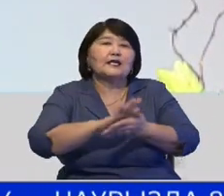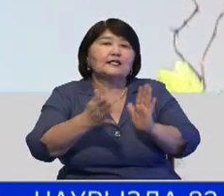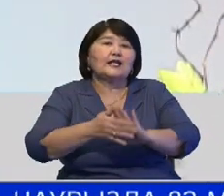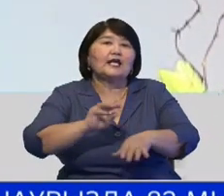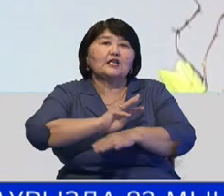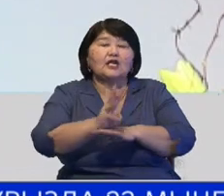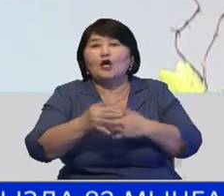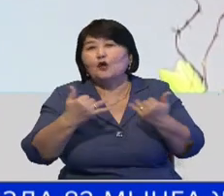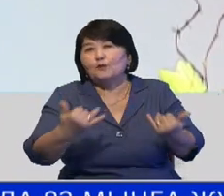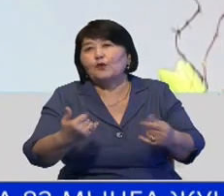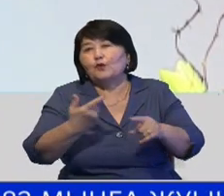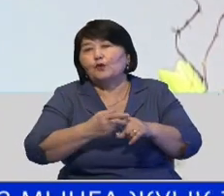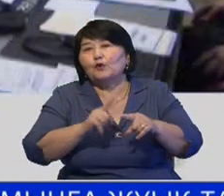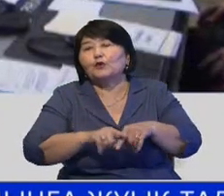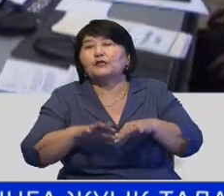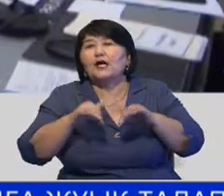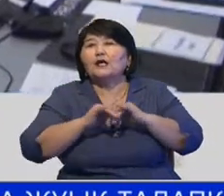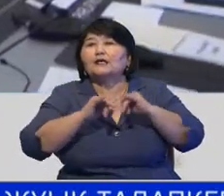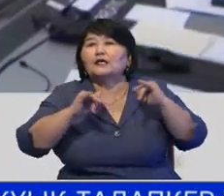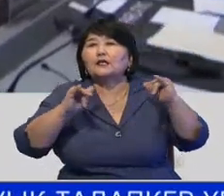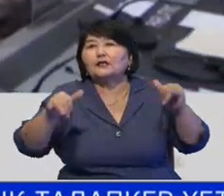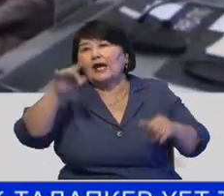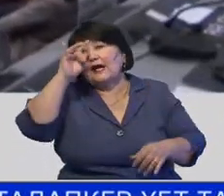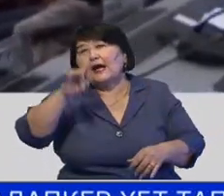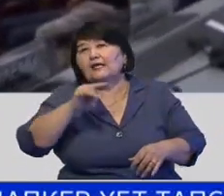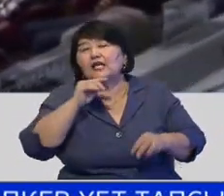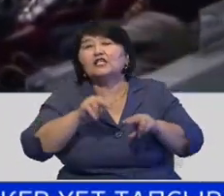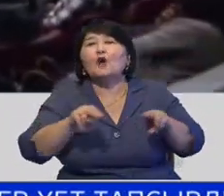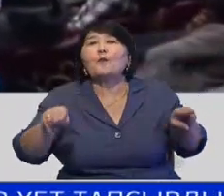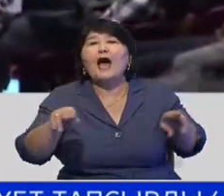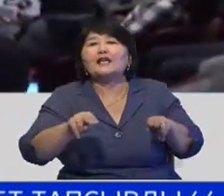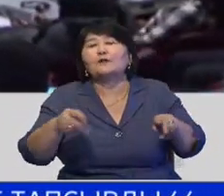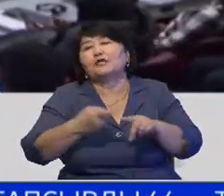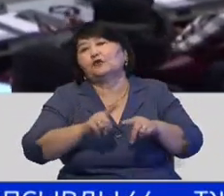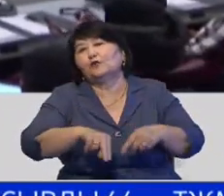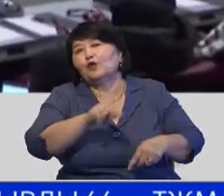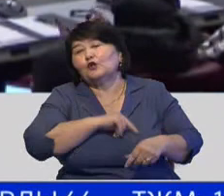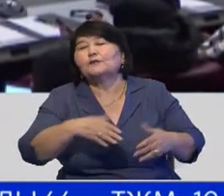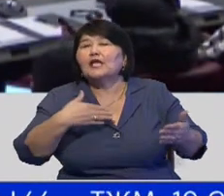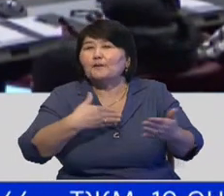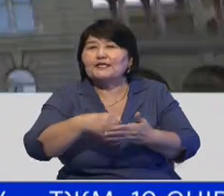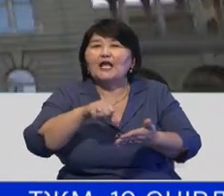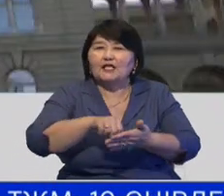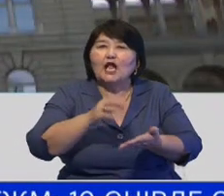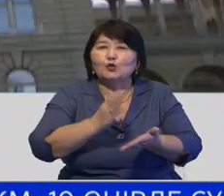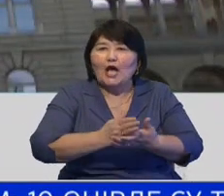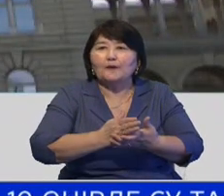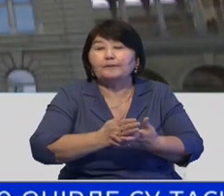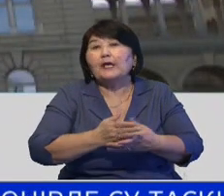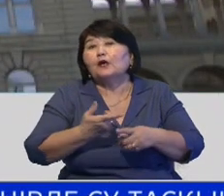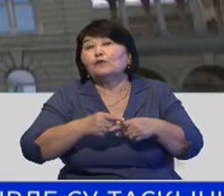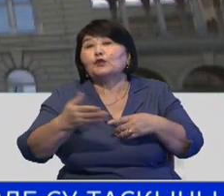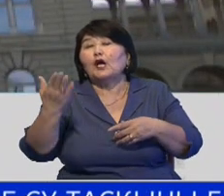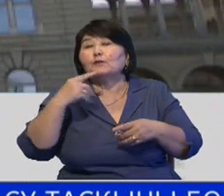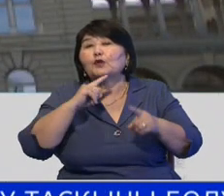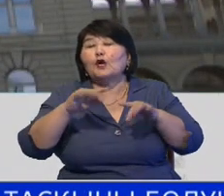жасалған. Бұл бейбітшілік пен өркендеудің кепілі. Қазақстан парламенті де бұл жұмысқа белсене атсалысуда. Бұдан